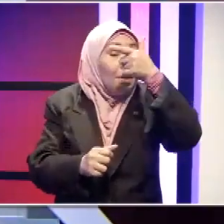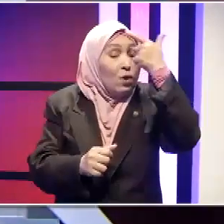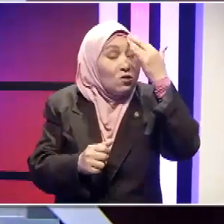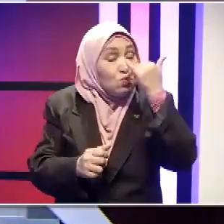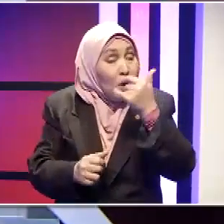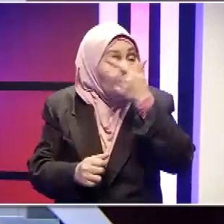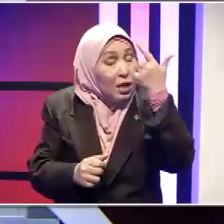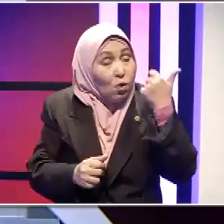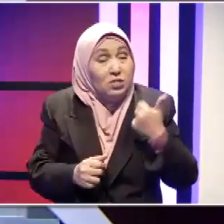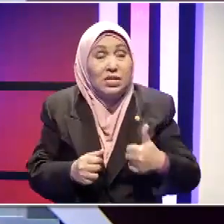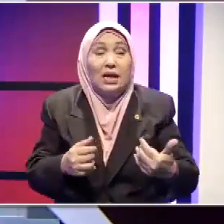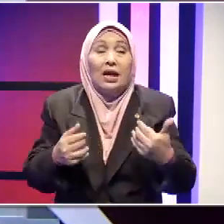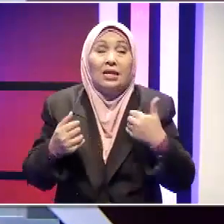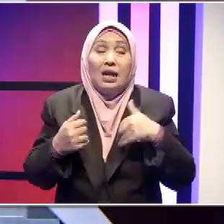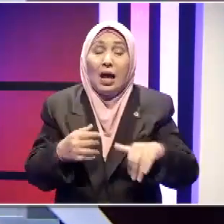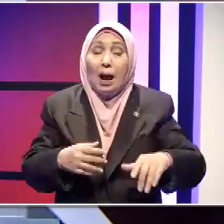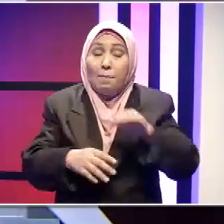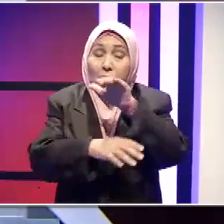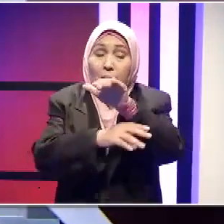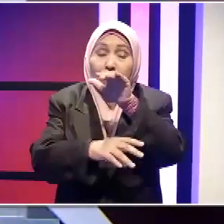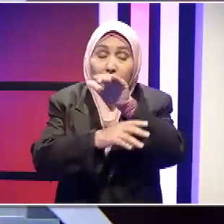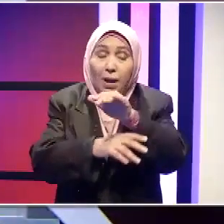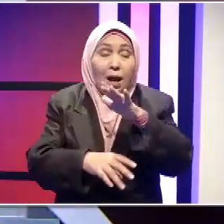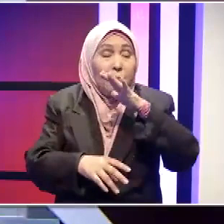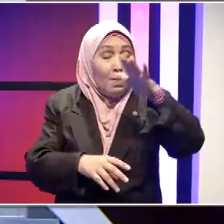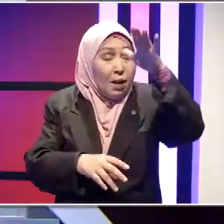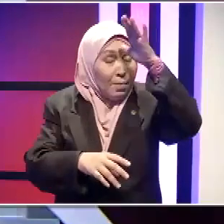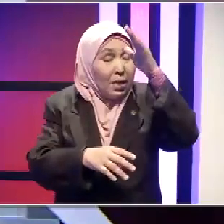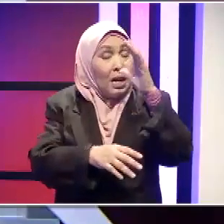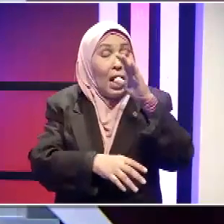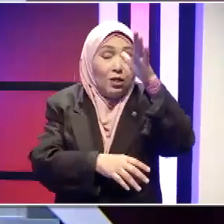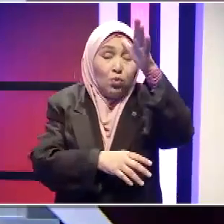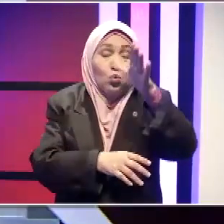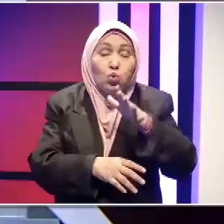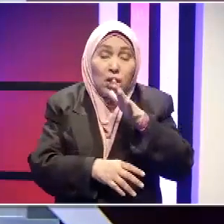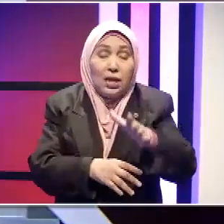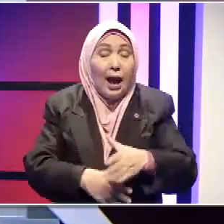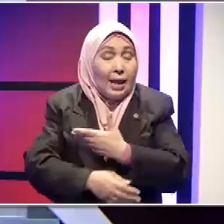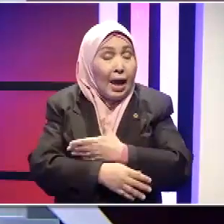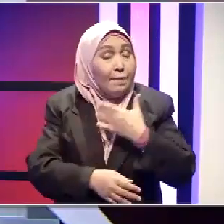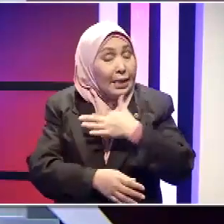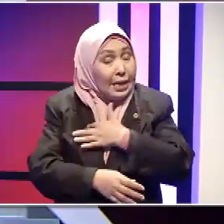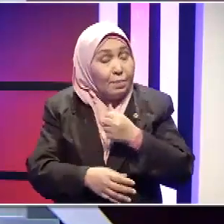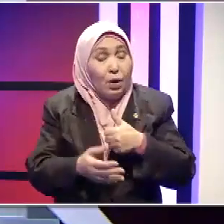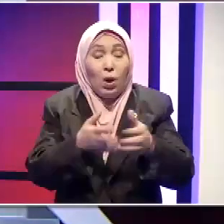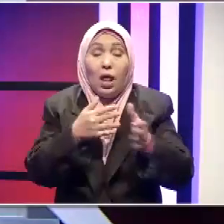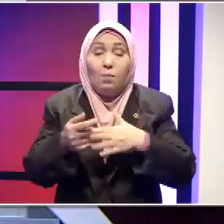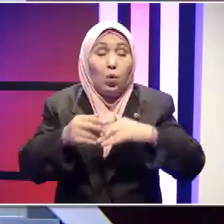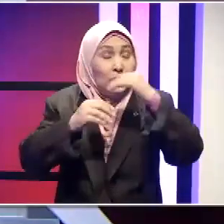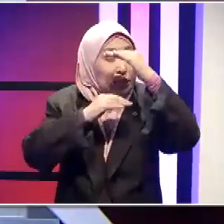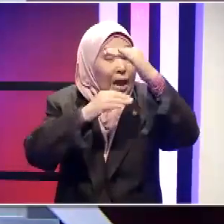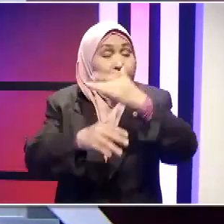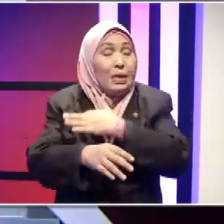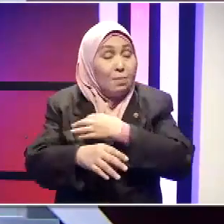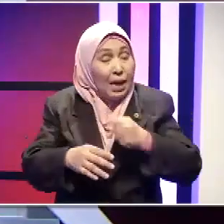krena iye adalah perjuangan Si ayah ibu atau nenek untuk pastikan anaknya beriman walaupun tahap Iman Si